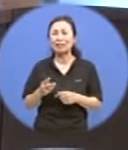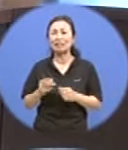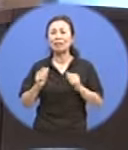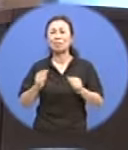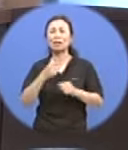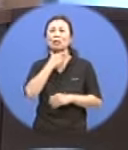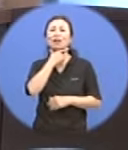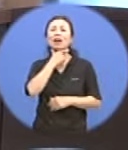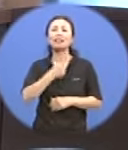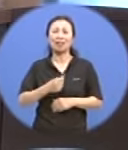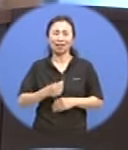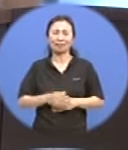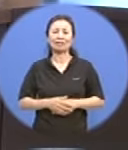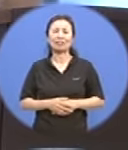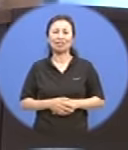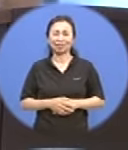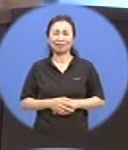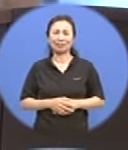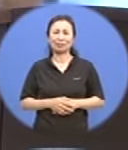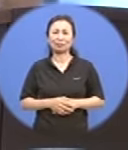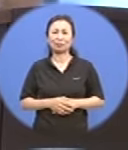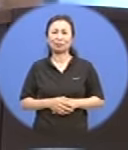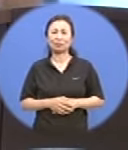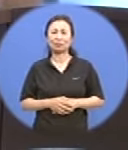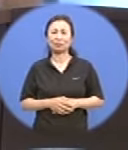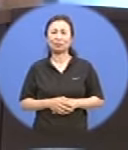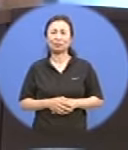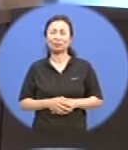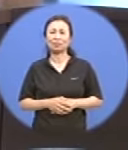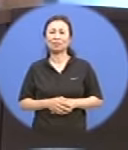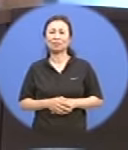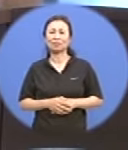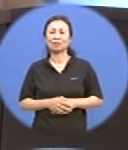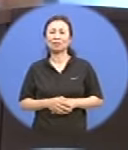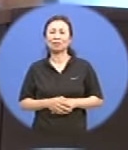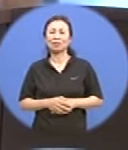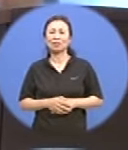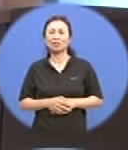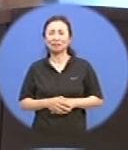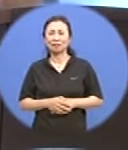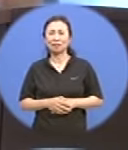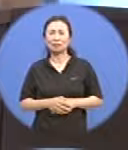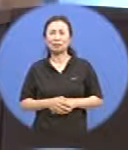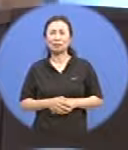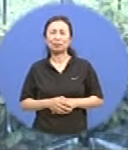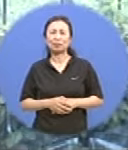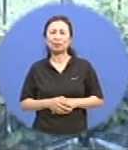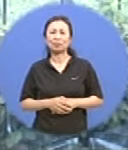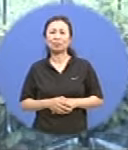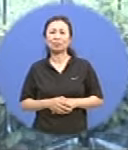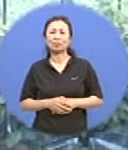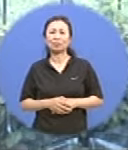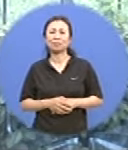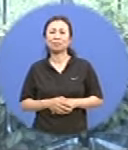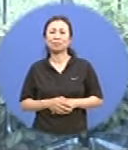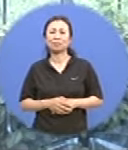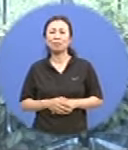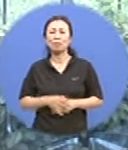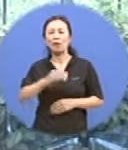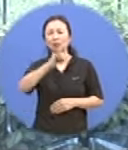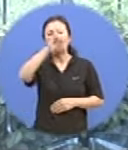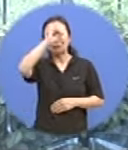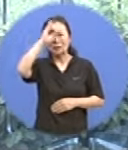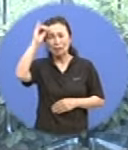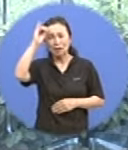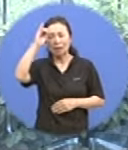ますから、うん、今聞いてみますとね、それをうまくこうつないでいってほしいし、やっぱり知恵がつ